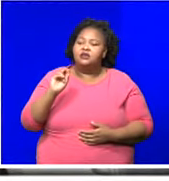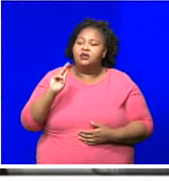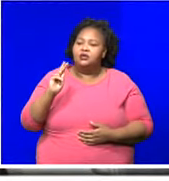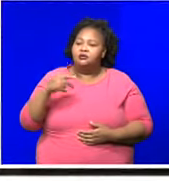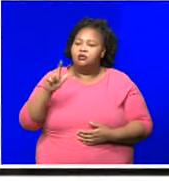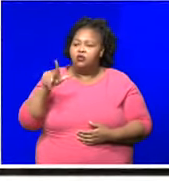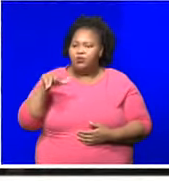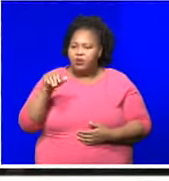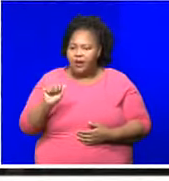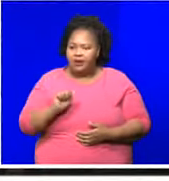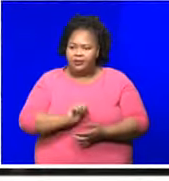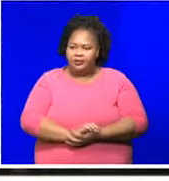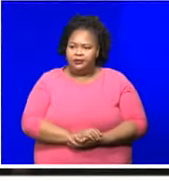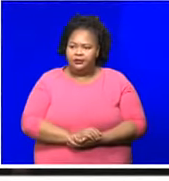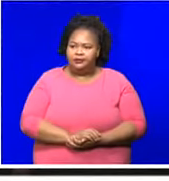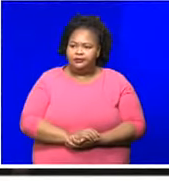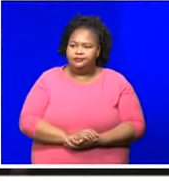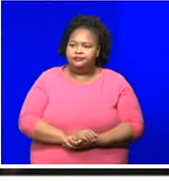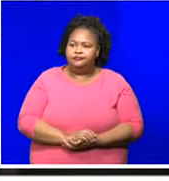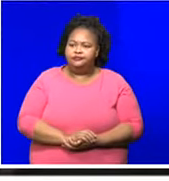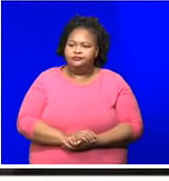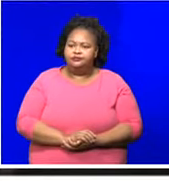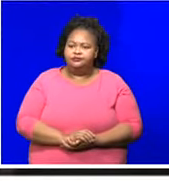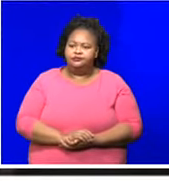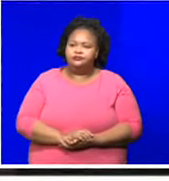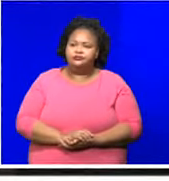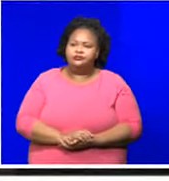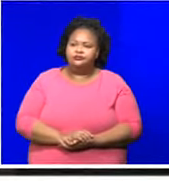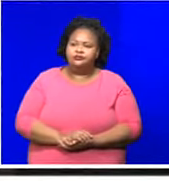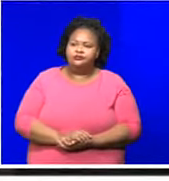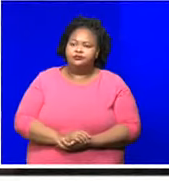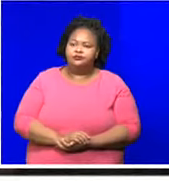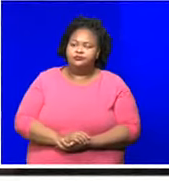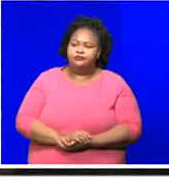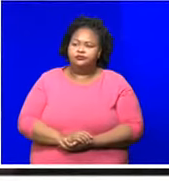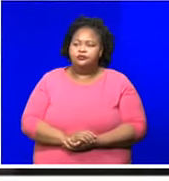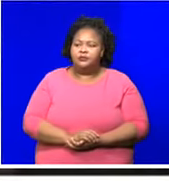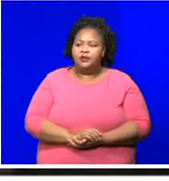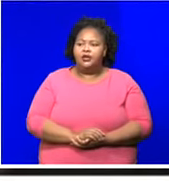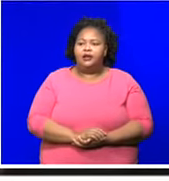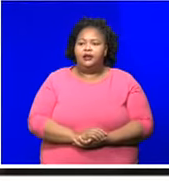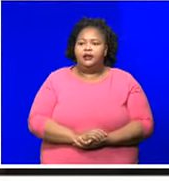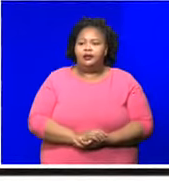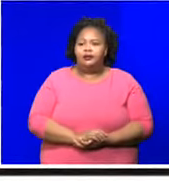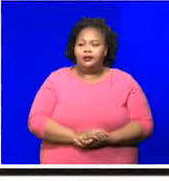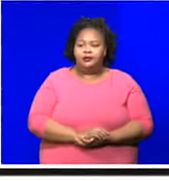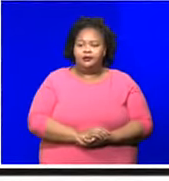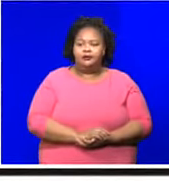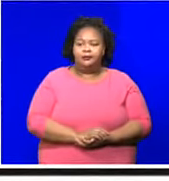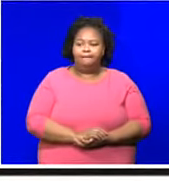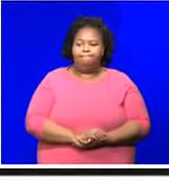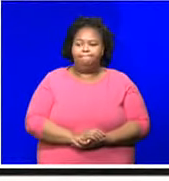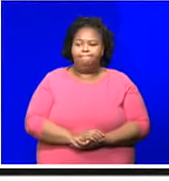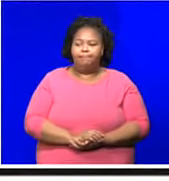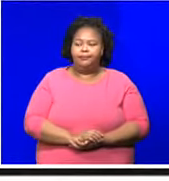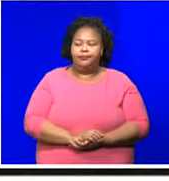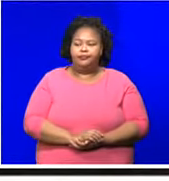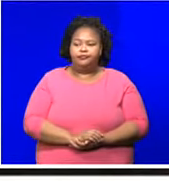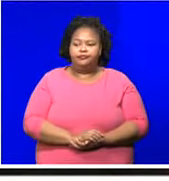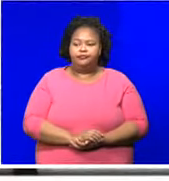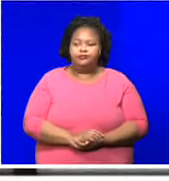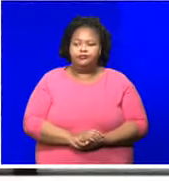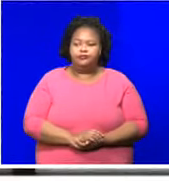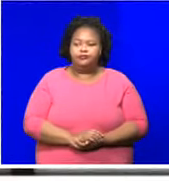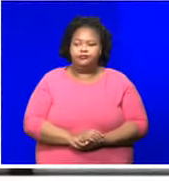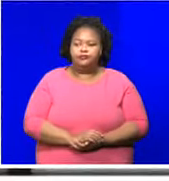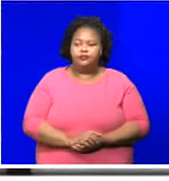vele huhuma ngabe lo buciniso naloku ethembeka kwalomuntu le ngivakhuluma ngako make lapha nthi funeka